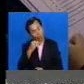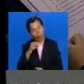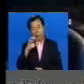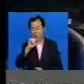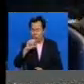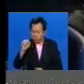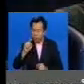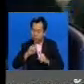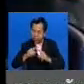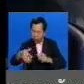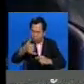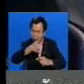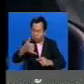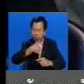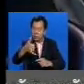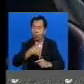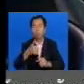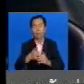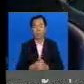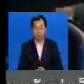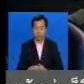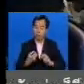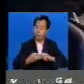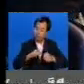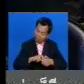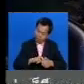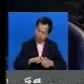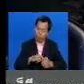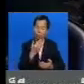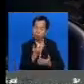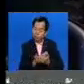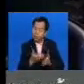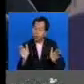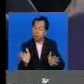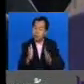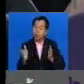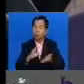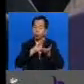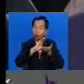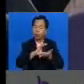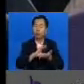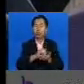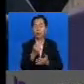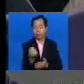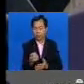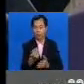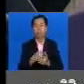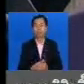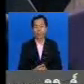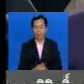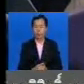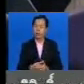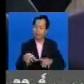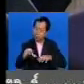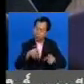ผลประโยชน์โดยกลุ่มธุรกิจมาโดยตลอดพร้อมทั้งขาดการสนับสนุนทางการเงินที่เพียงพอในการพัฒนาคุณภาพองค์กรและคุณภาพราย